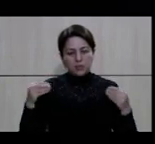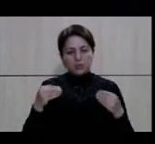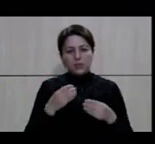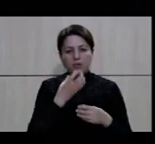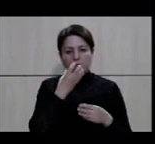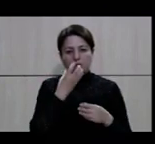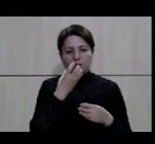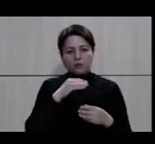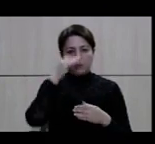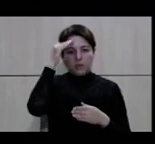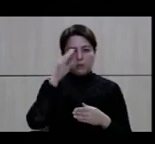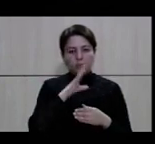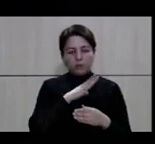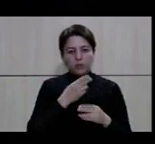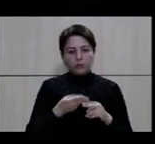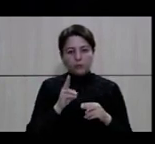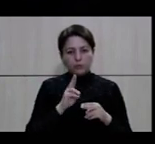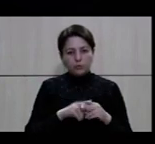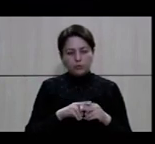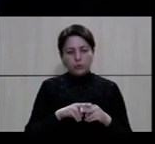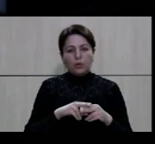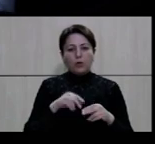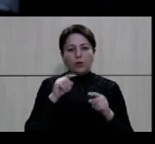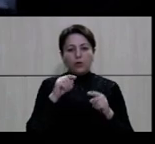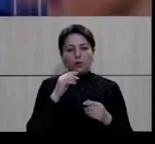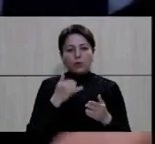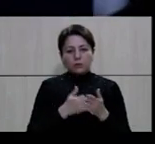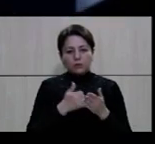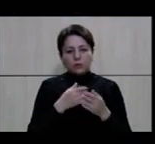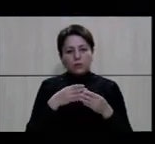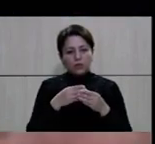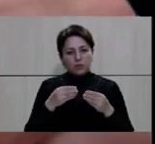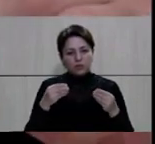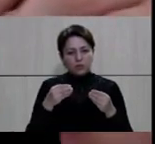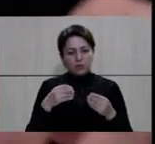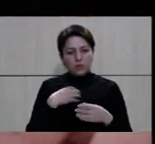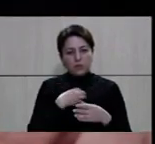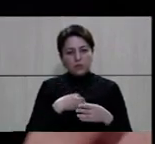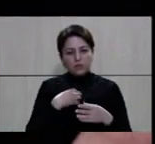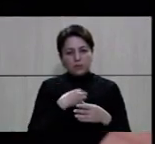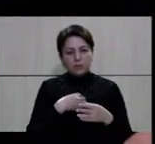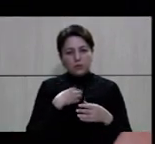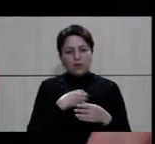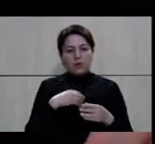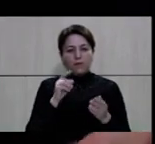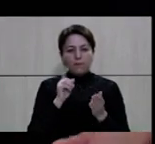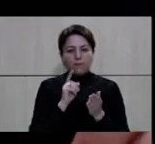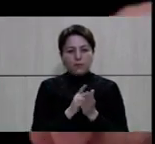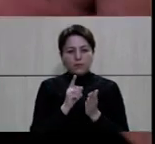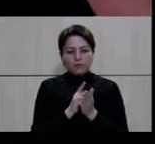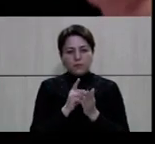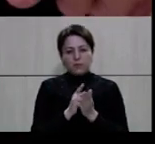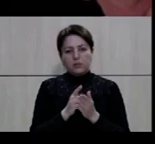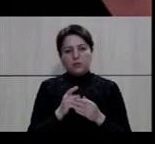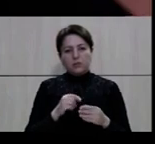uchun kavshar temperaturasiga nisbatan u qizdirib, kavsharni eritishga asosiy vazifa ishchi qismi